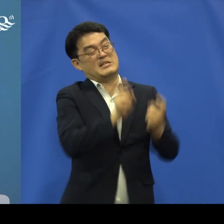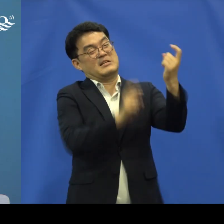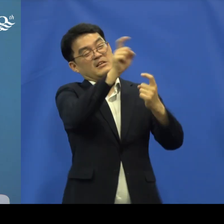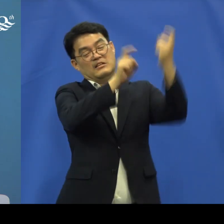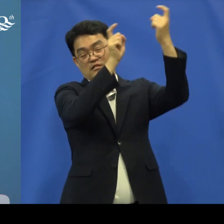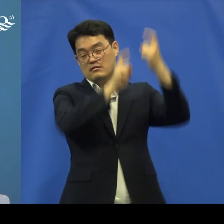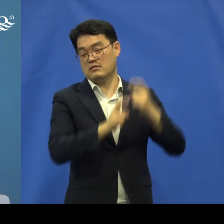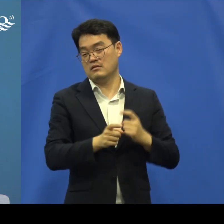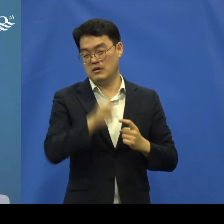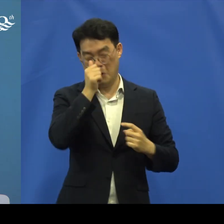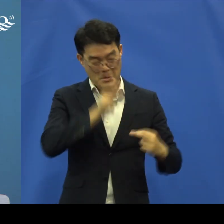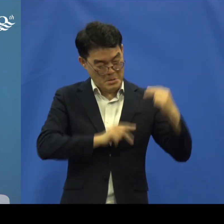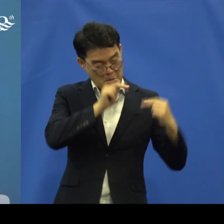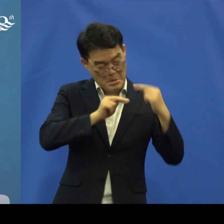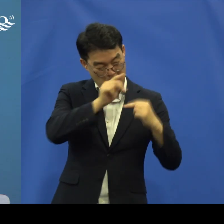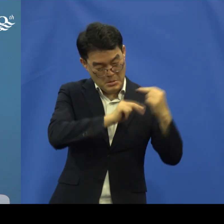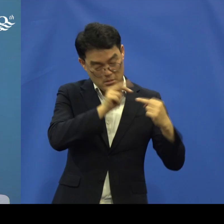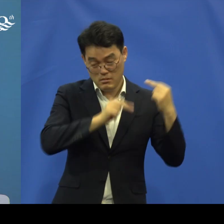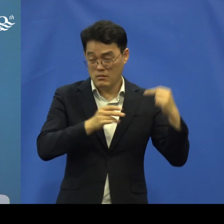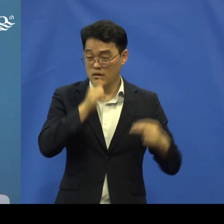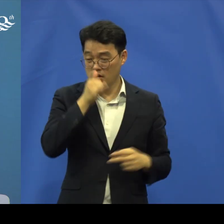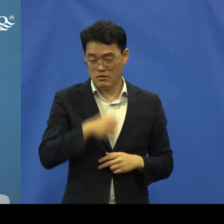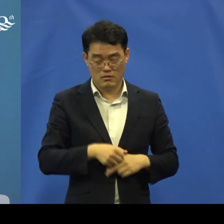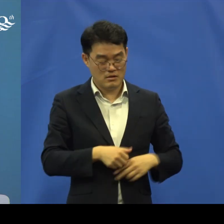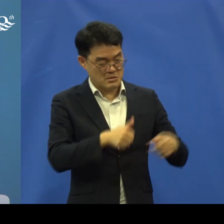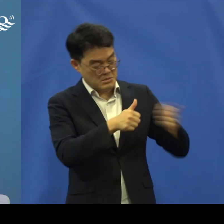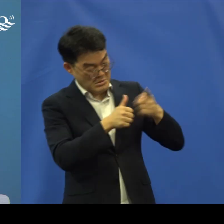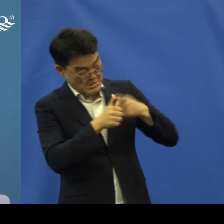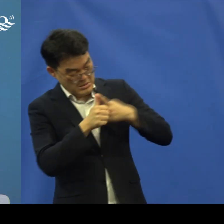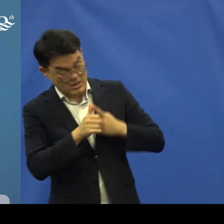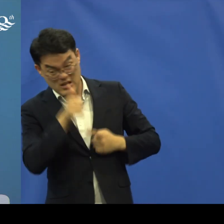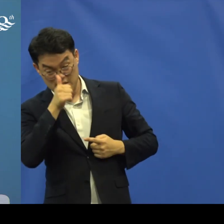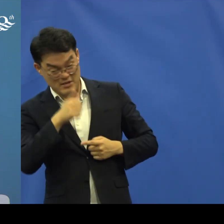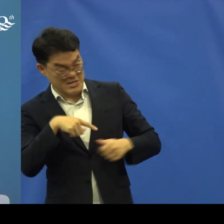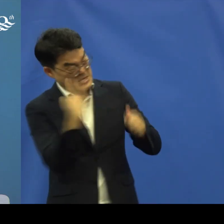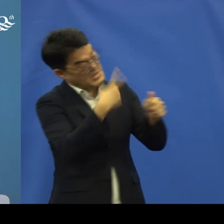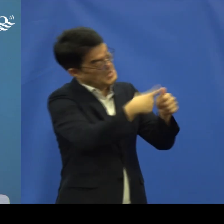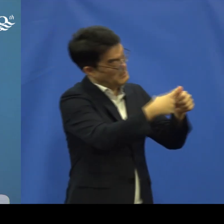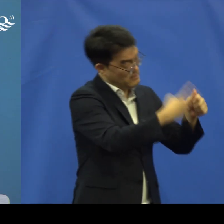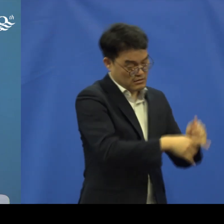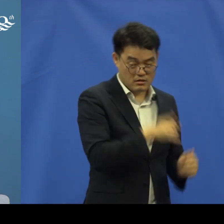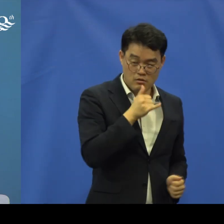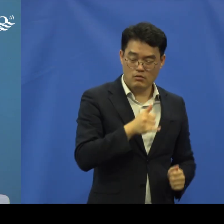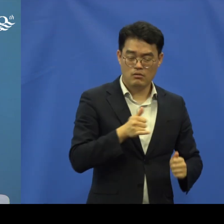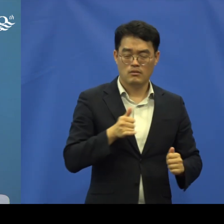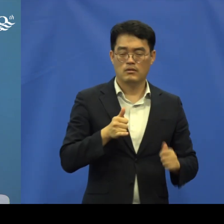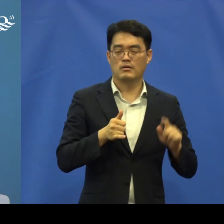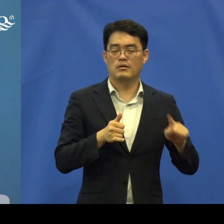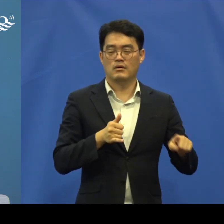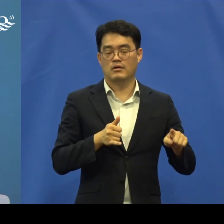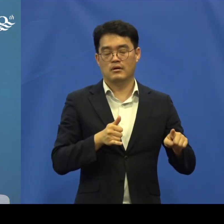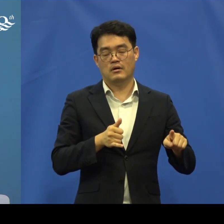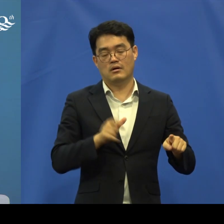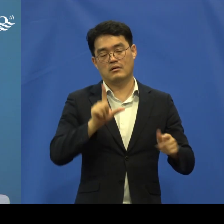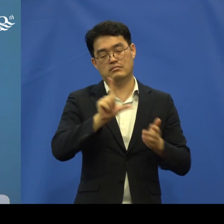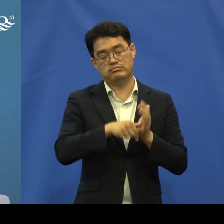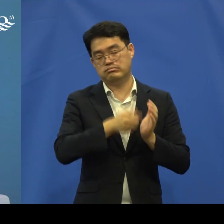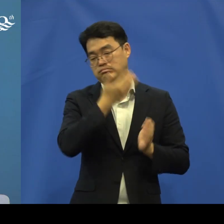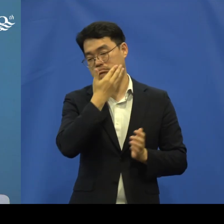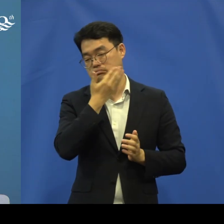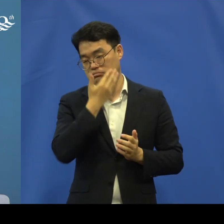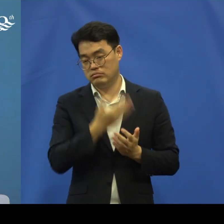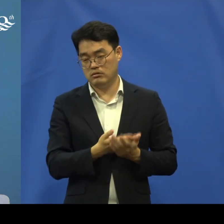여러분 소문을 듣고 그것을 재생산하는 사람들이 있습니다. 여러분들 안 좋은 사람 누구에 대해서 이러쿵저러쿵 그